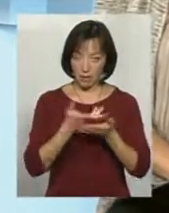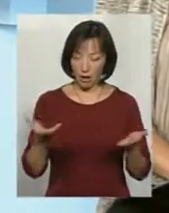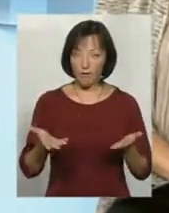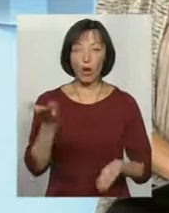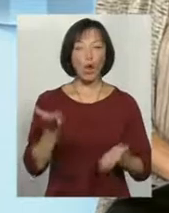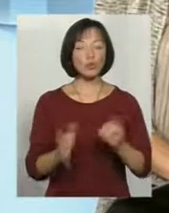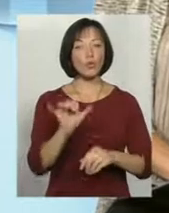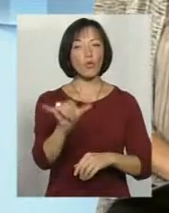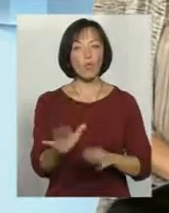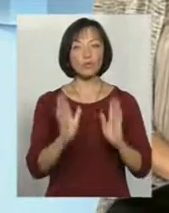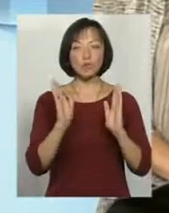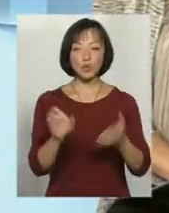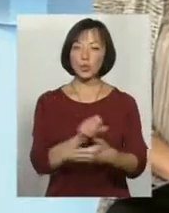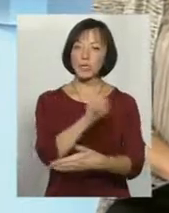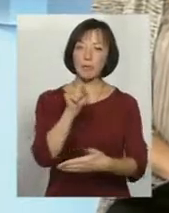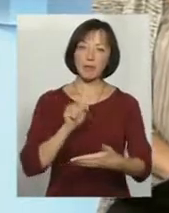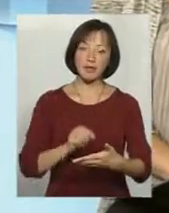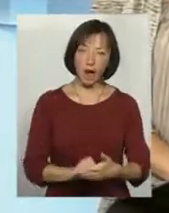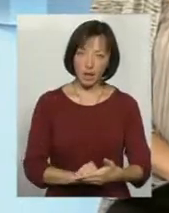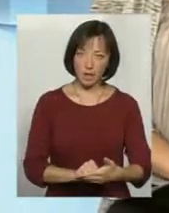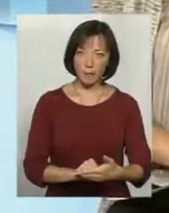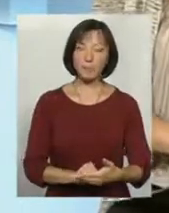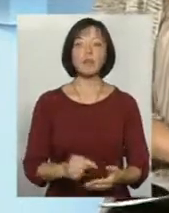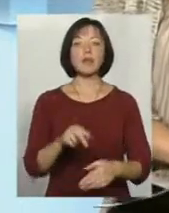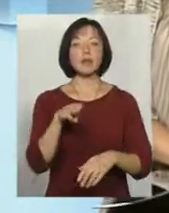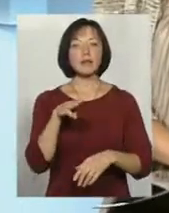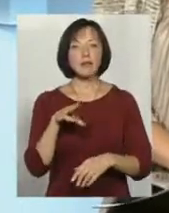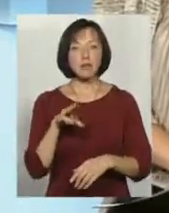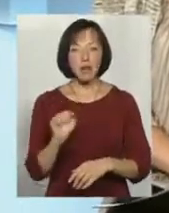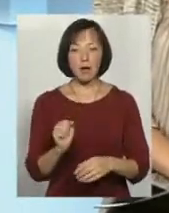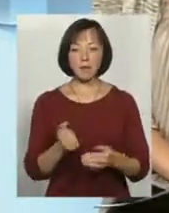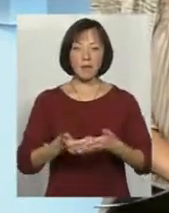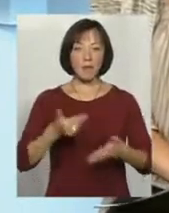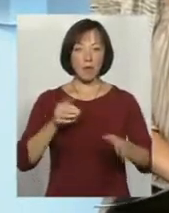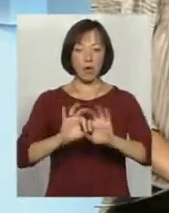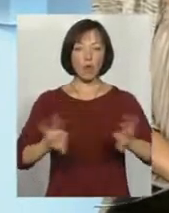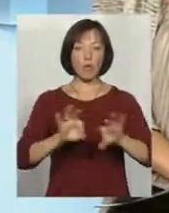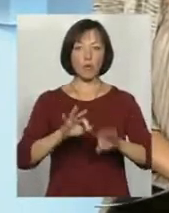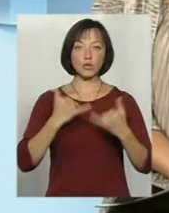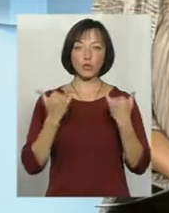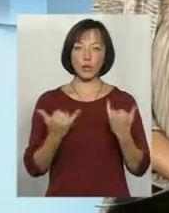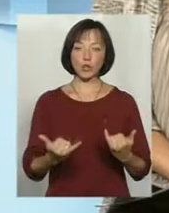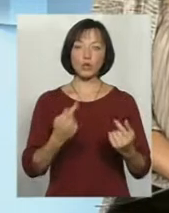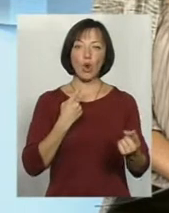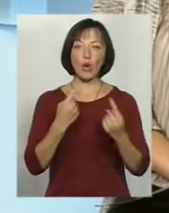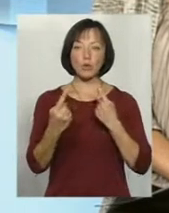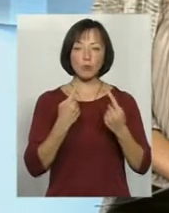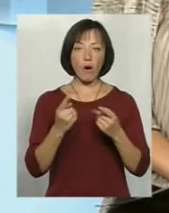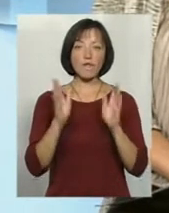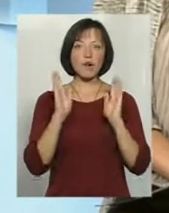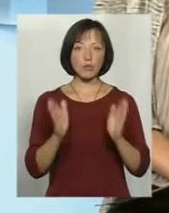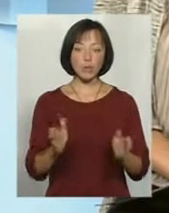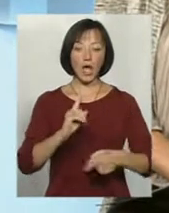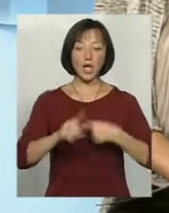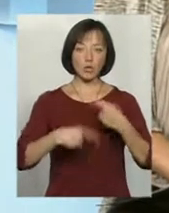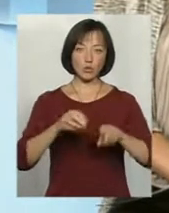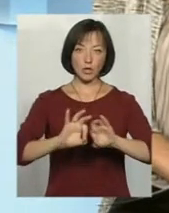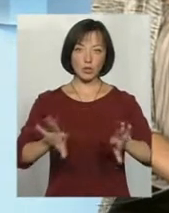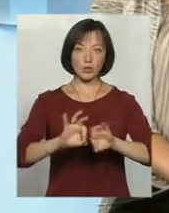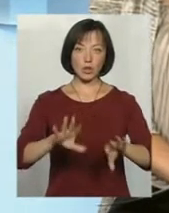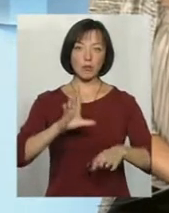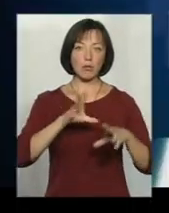у вас будуть до них запитання. Та з прологом до нашої сьогоднішньої розмови буде наступний сюжет